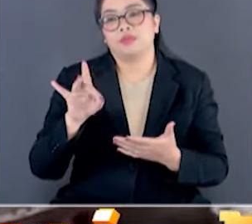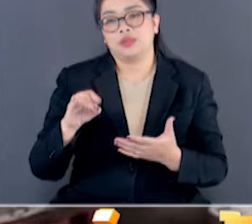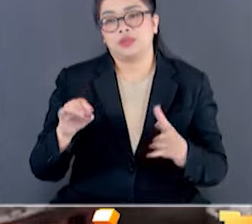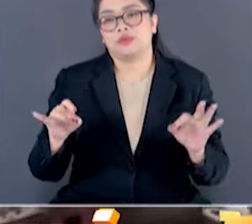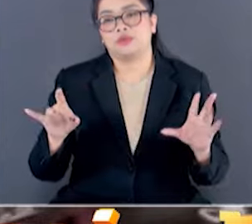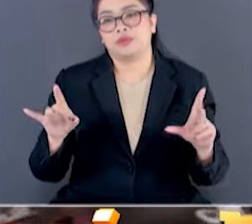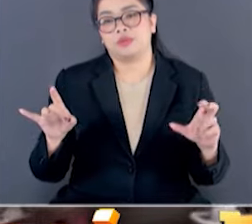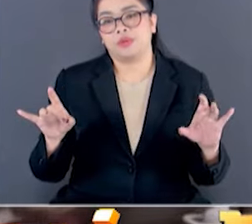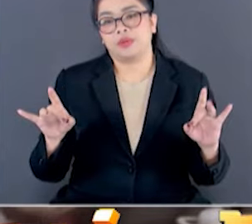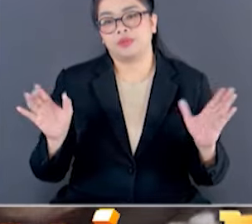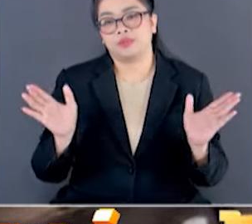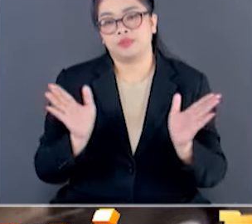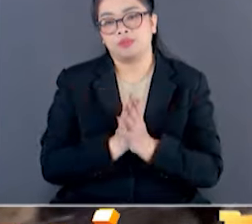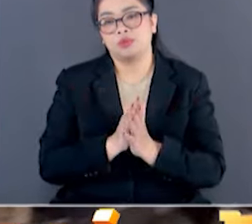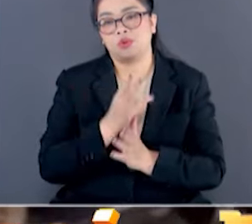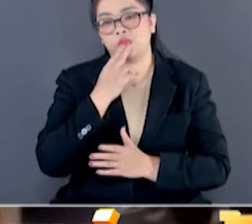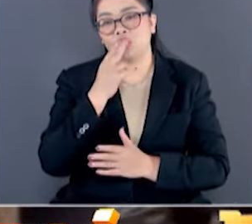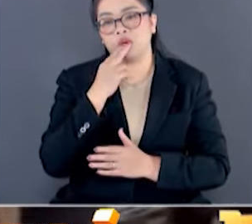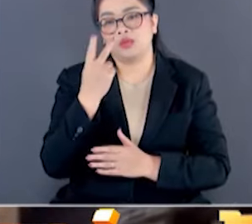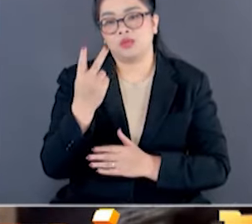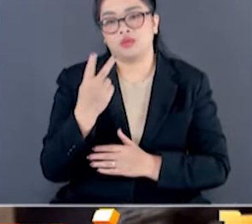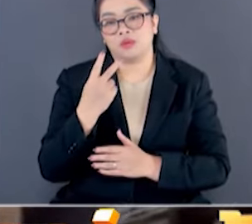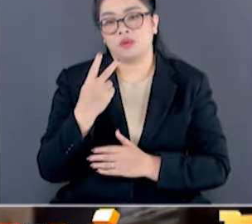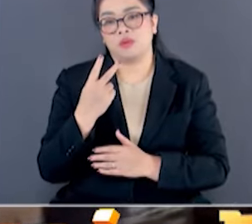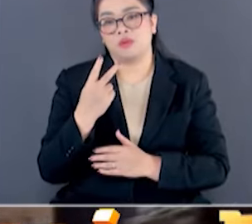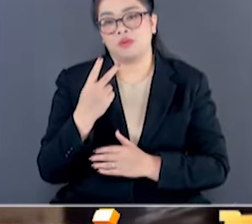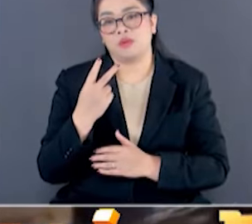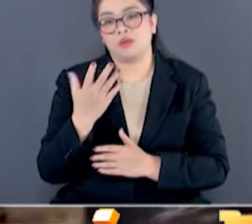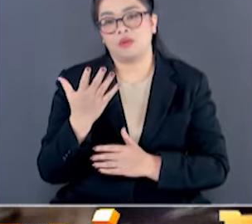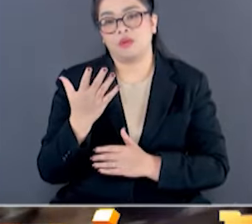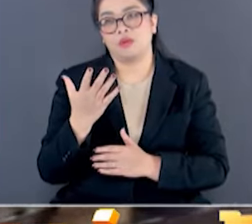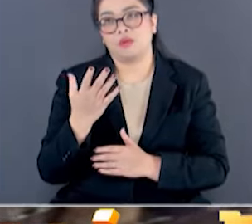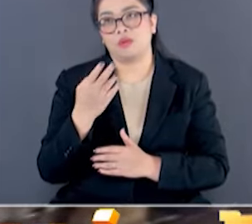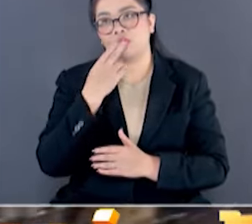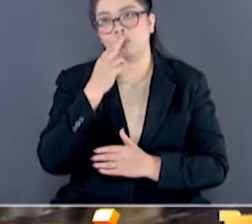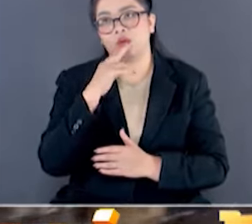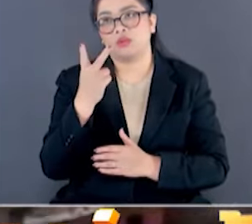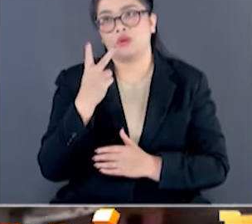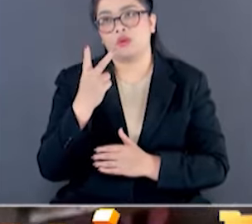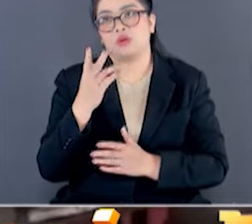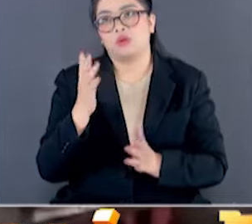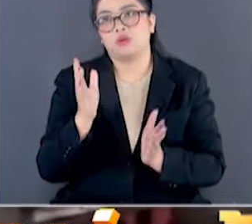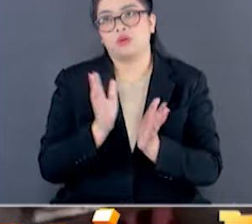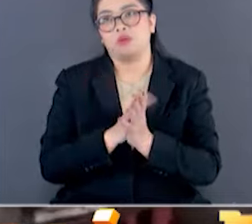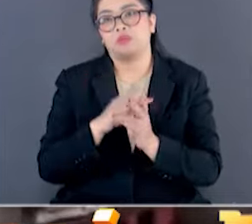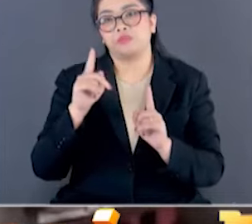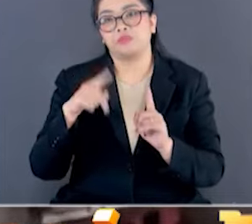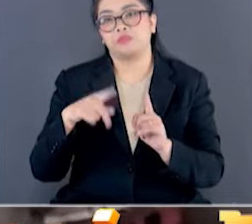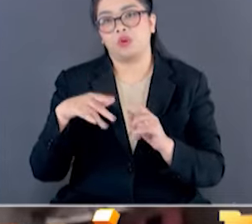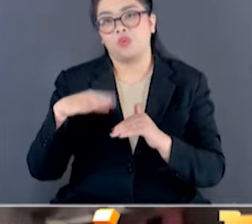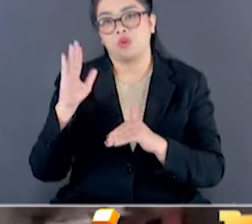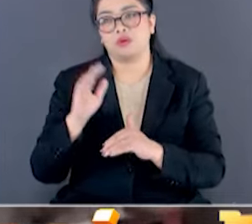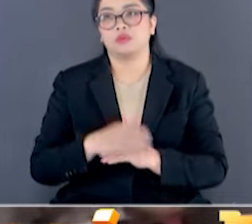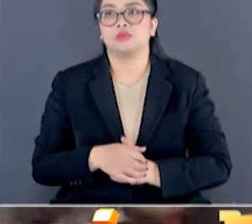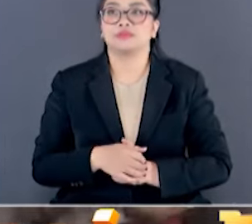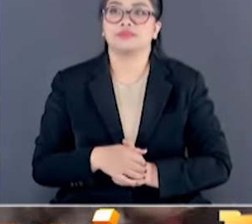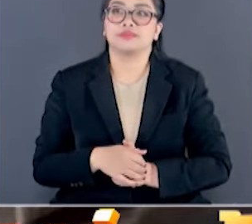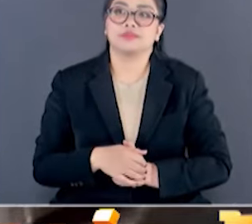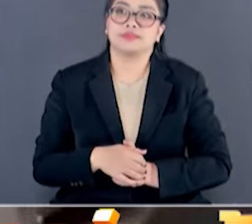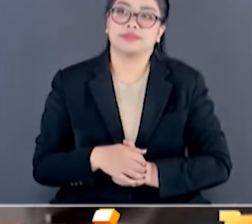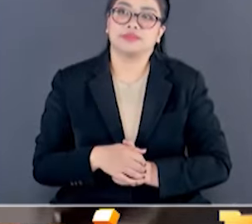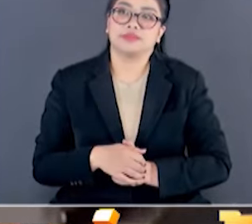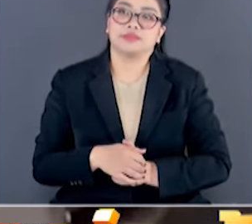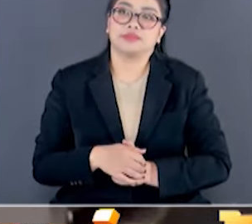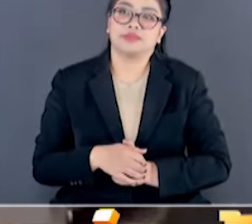ง380บุหรี่2ซอง โอ้ บุหรี่2ซองแล้วก็80บาทตัวเดียวเลยครับ โอเคครับครับ ครับ